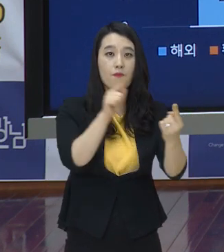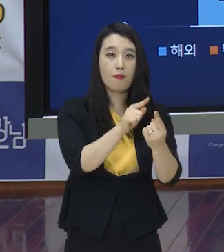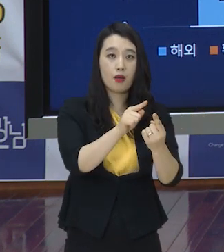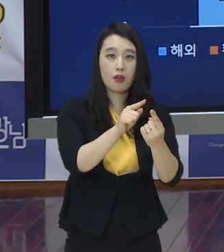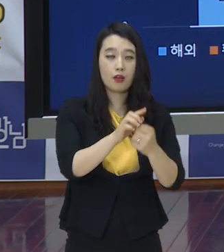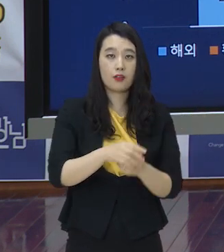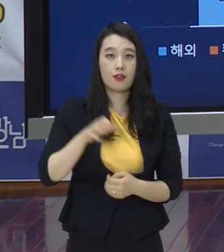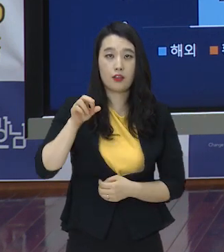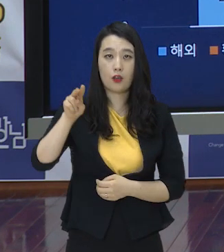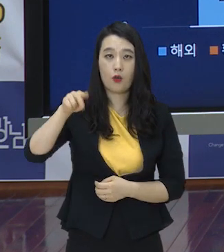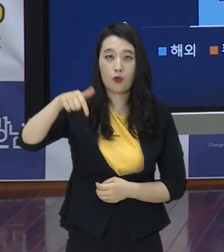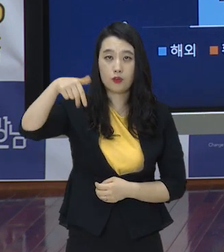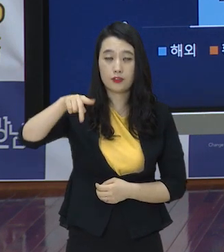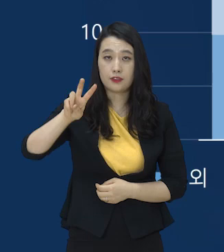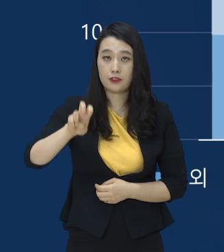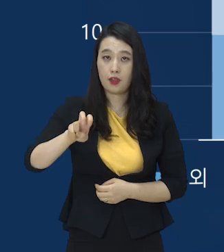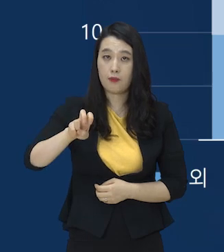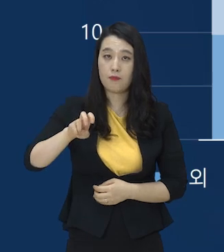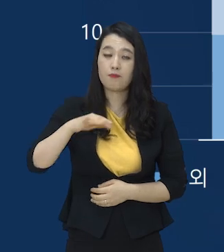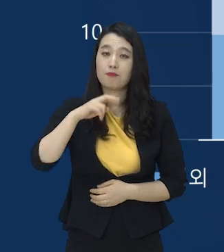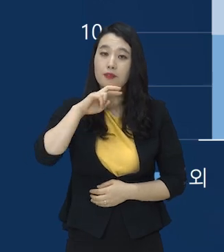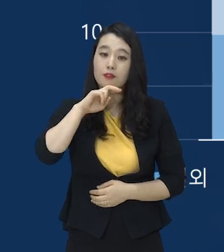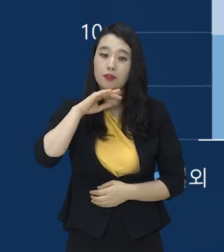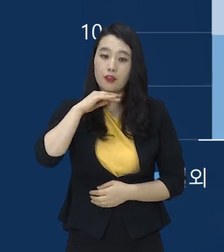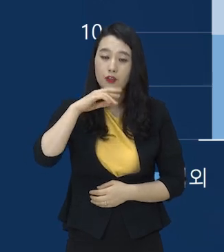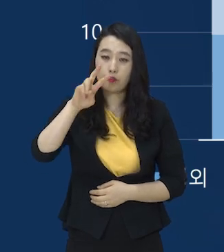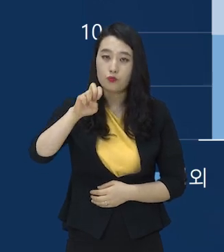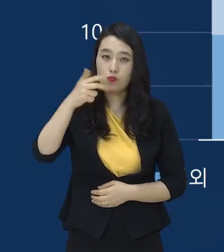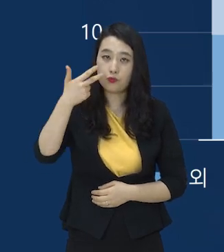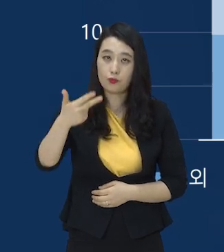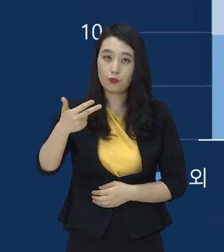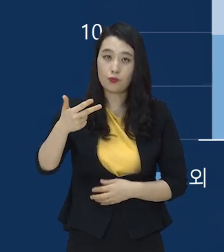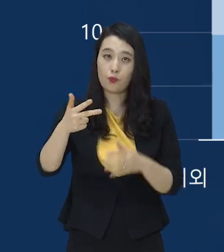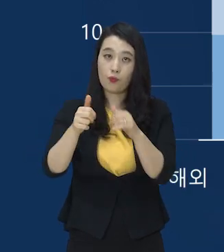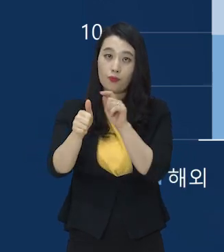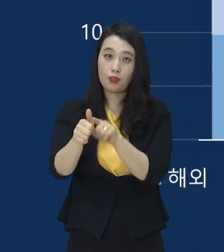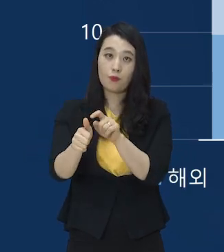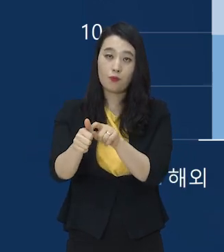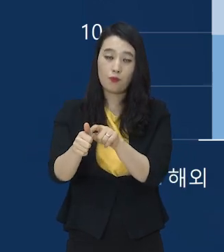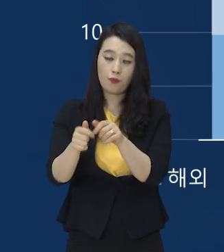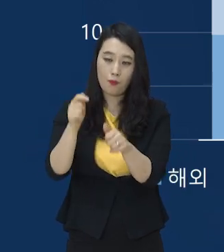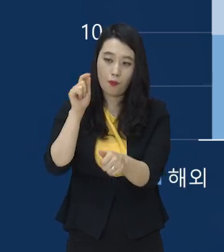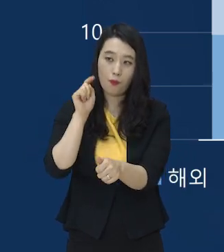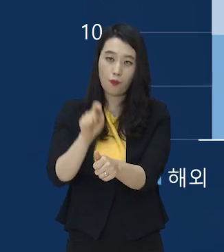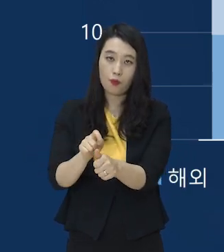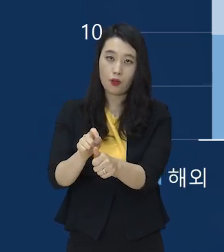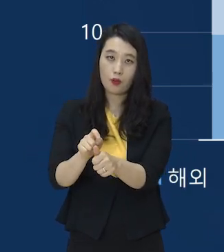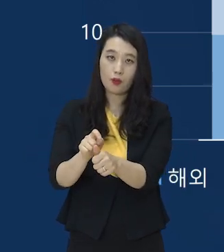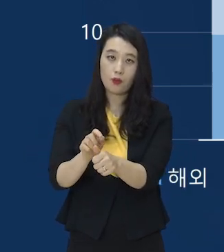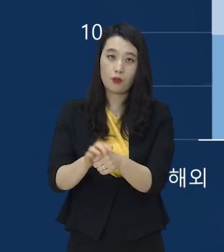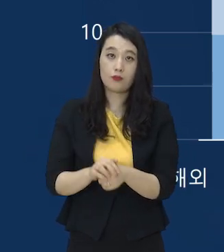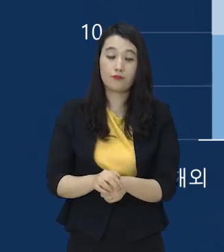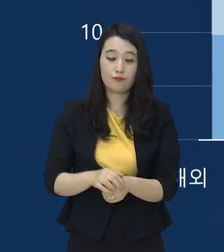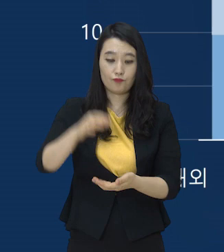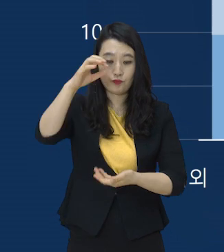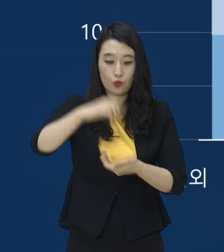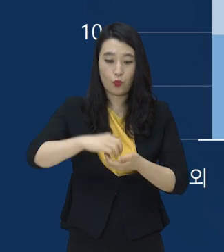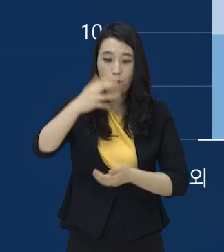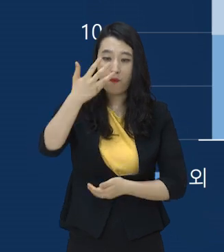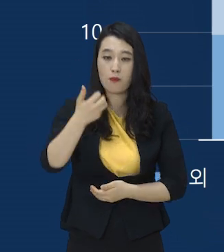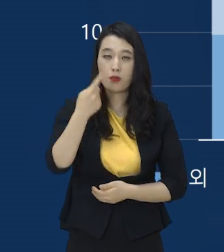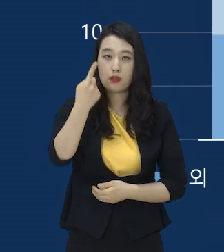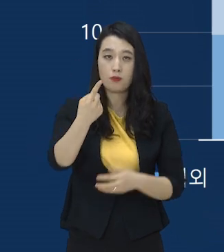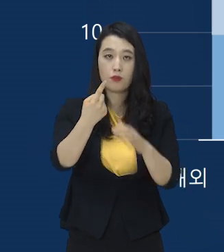주민 27세 남성이 어제 추가되면서 관내 총 확진자는 81명이